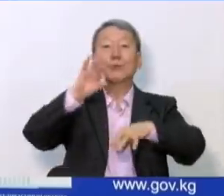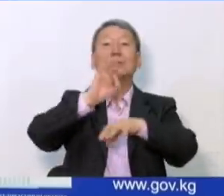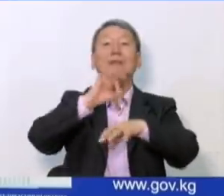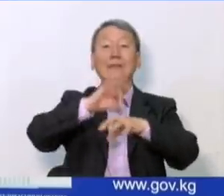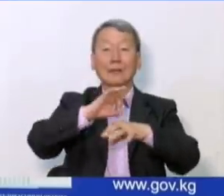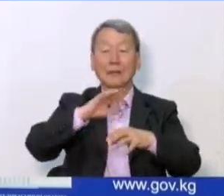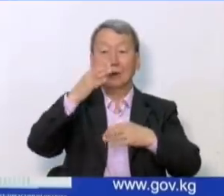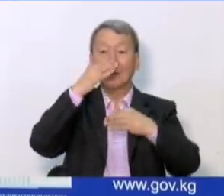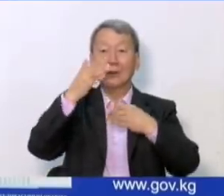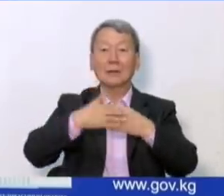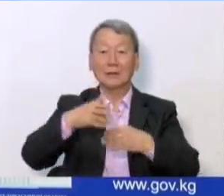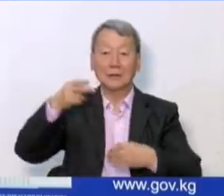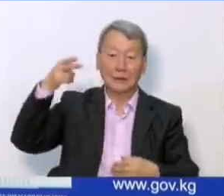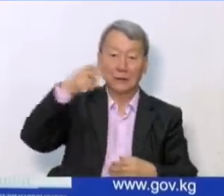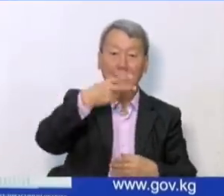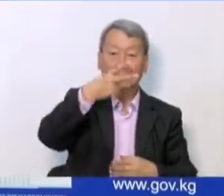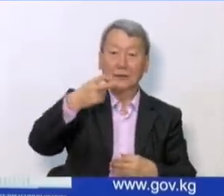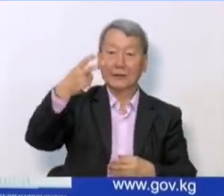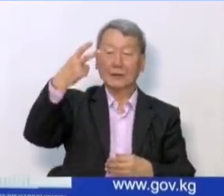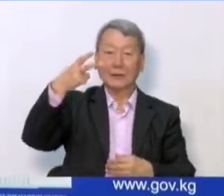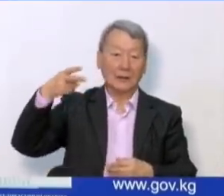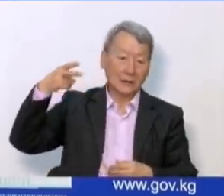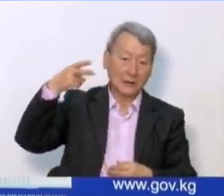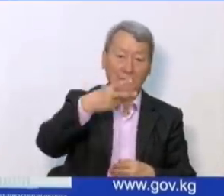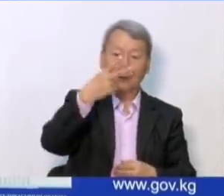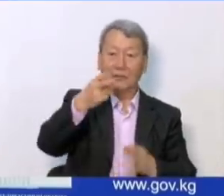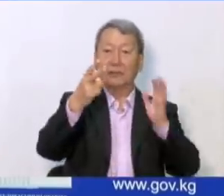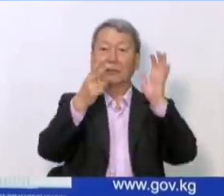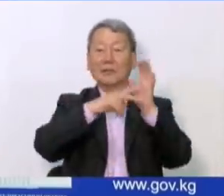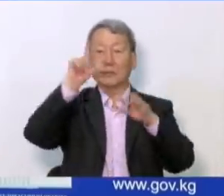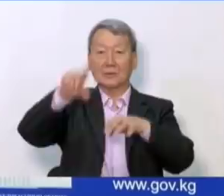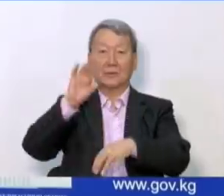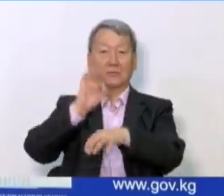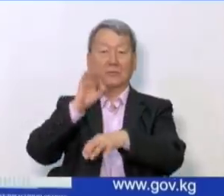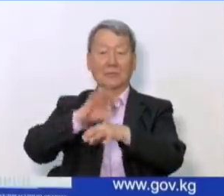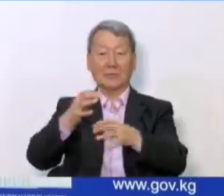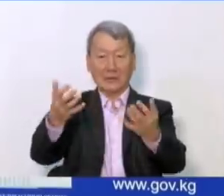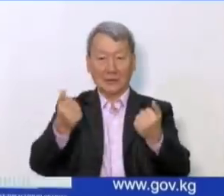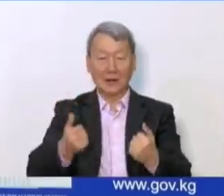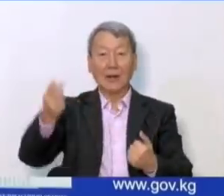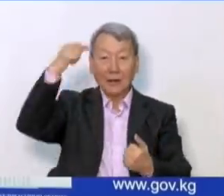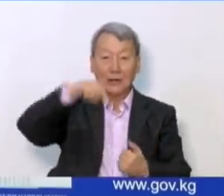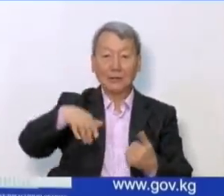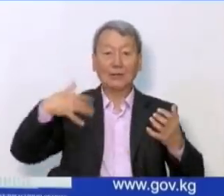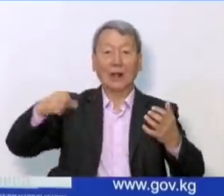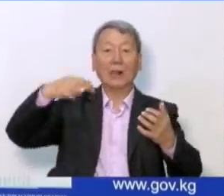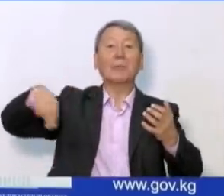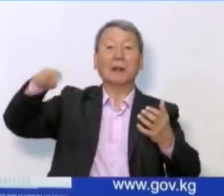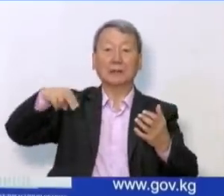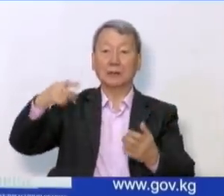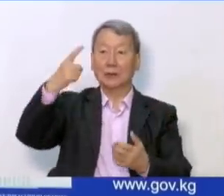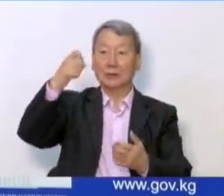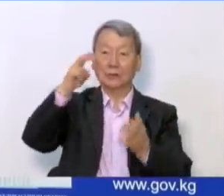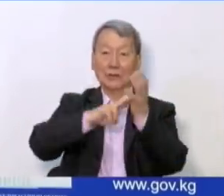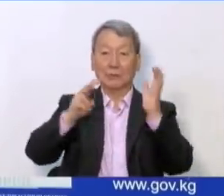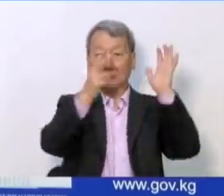боюнча жалпысынан 2207 учур катталып учетке алынган, анын ичинде Жалабат областында